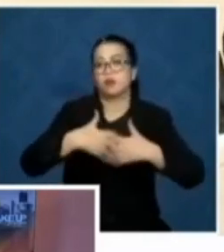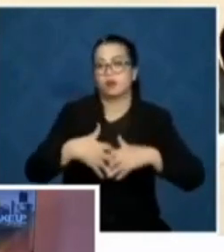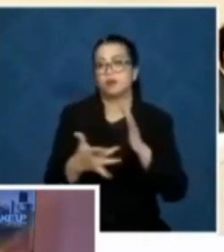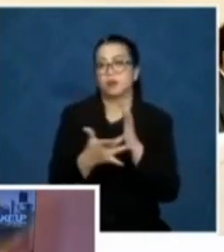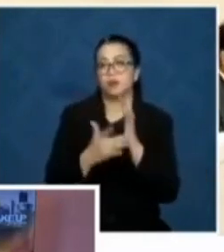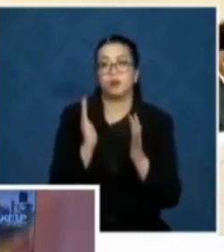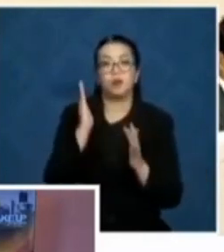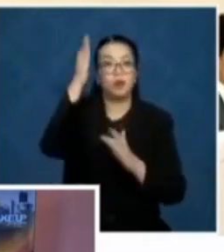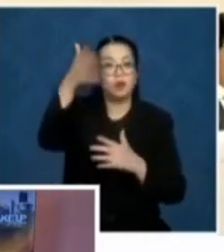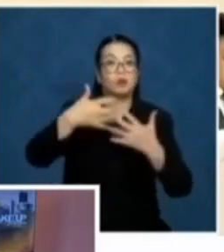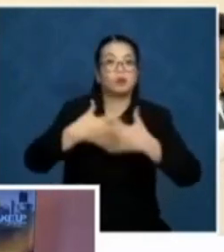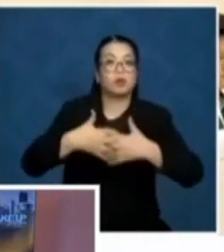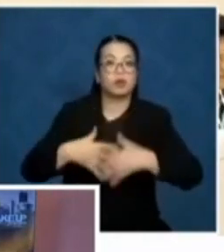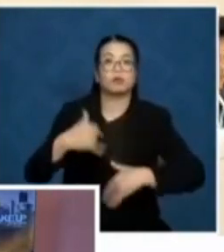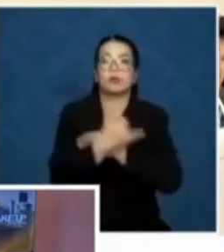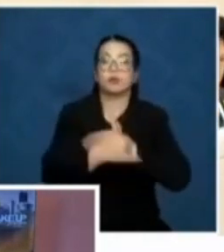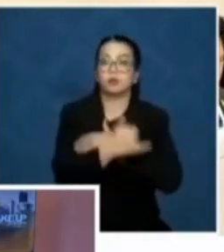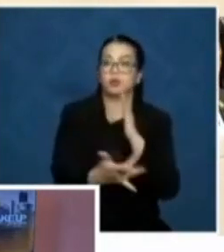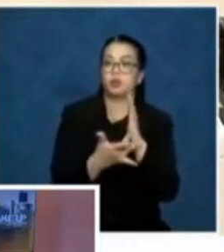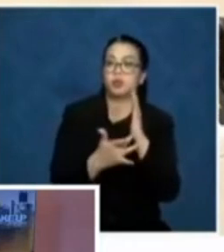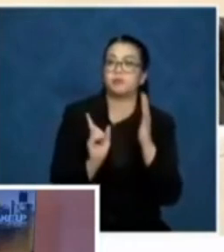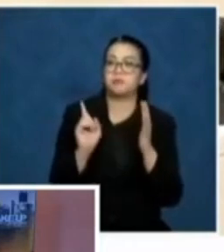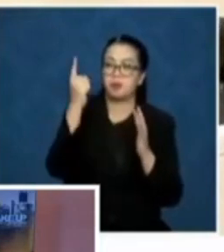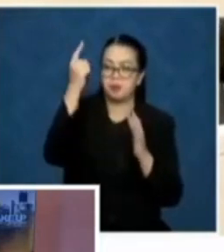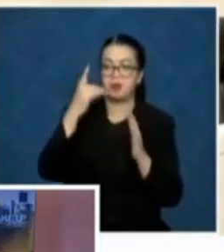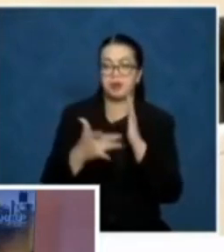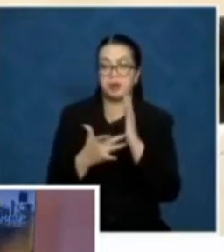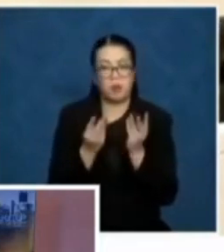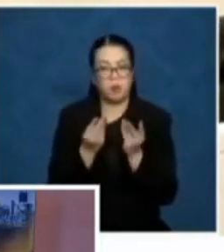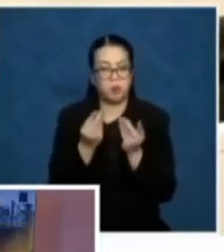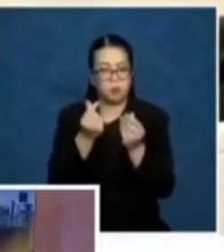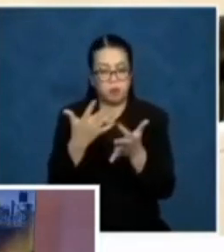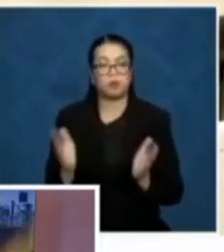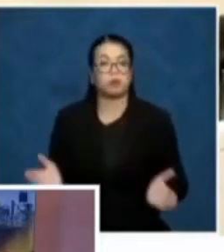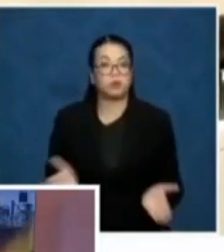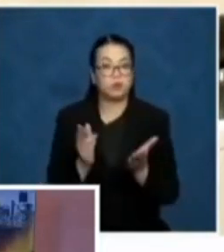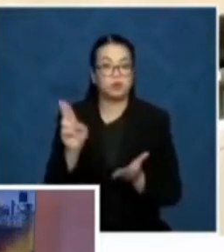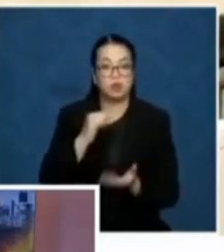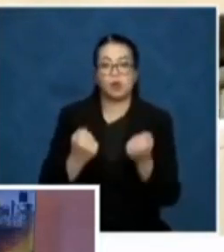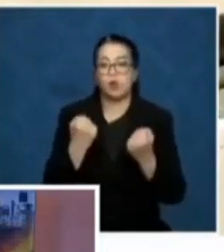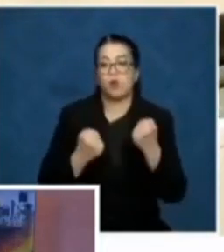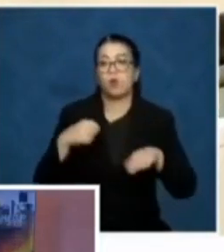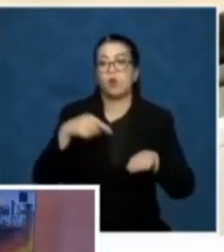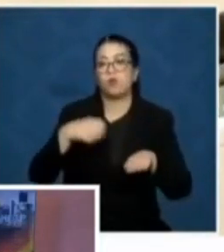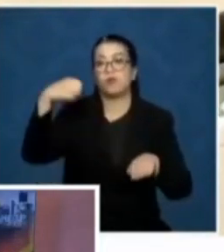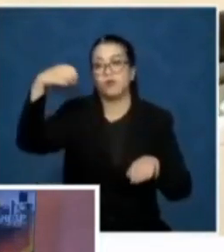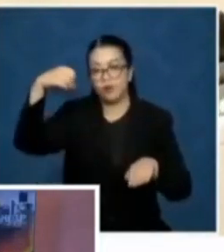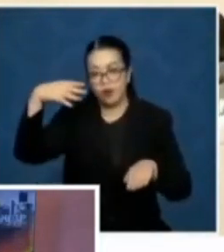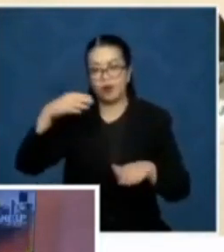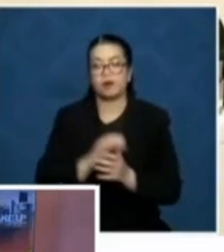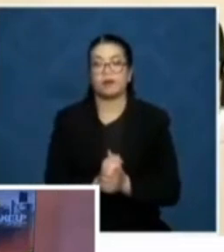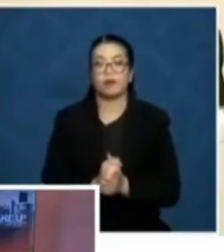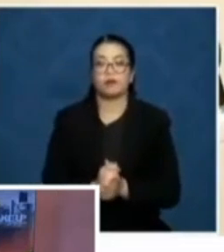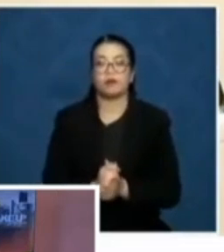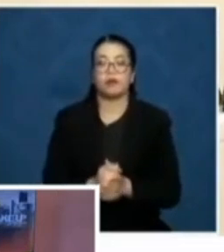ขาได้เป็นรัฐบาลเขาก็จะตกอีหลอบนี้เหมือนกันคือเขาทำอะไรไม่ได้เพราะว่าอันนี้มันเป็นปัญหาเชิงโครงสร้างไงคำว่าปัญหาเชิงโครงสร้างคือมันไม่เกี่ยว